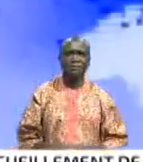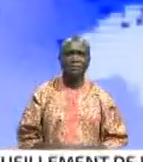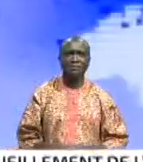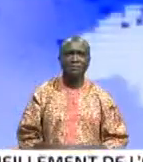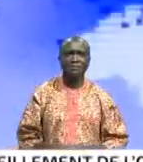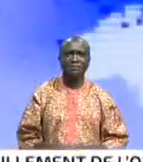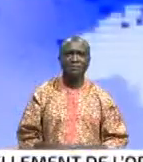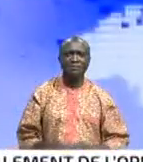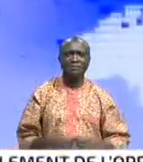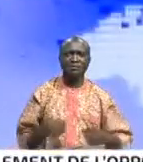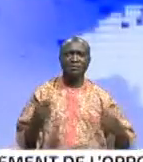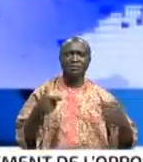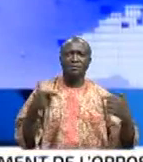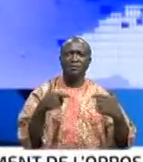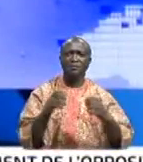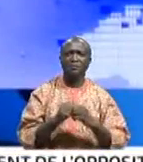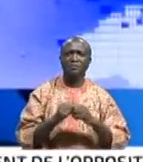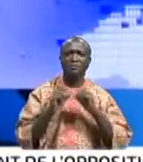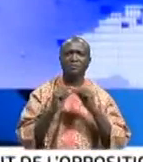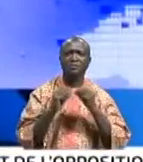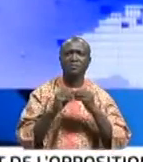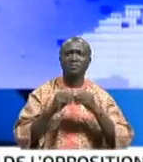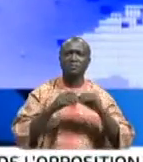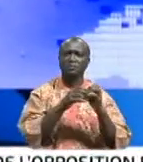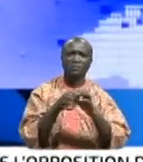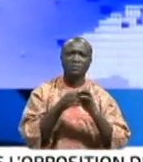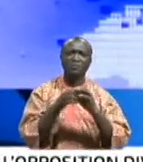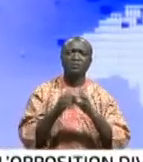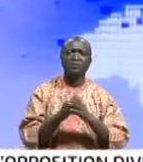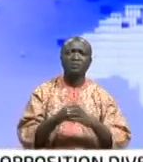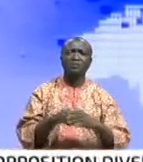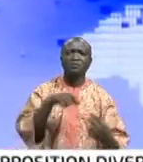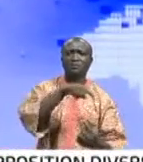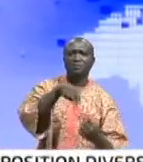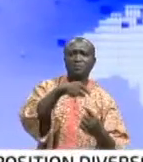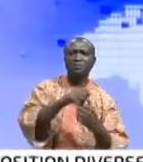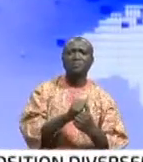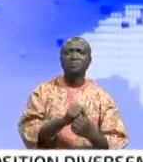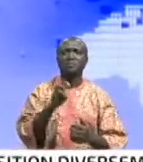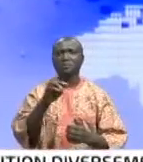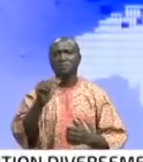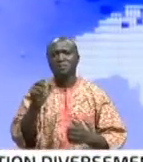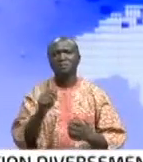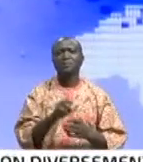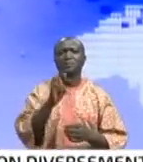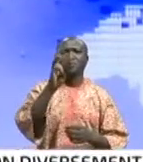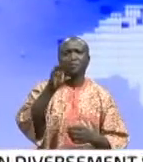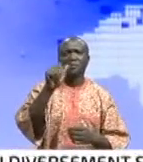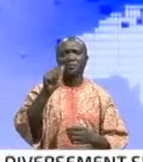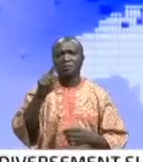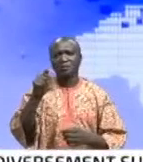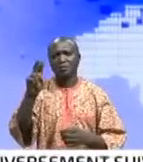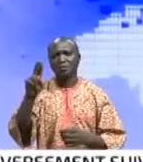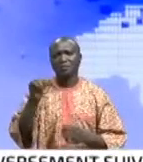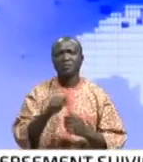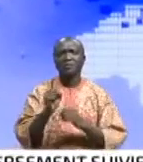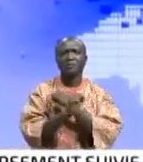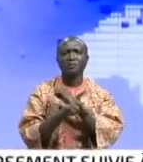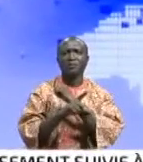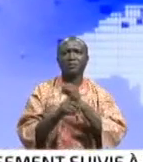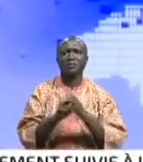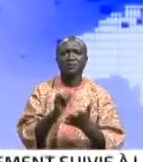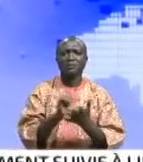l'opposition réunit au sein de la coalition manquo à tous Sénégal a déposé sa déclaration de marche ce jeudi